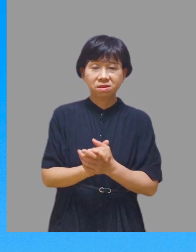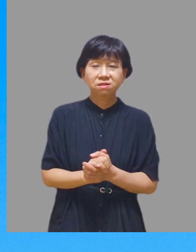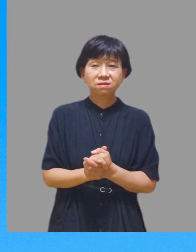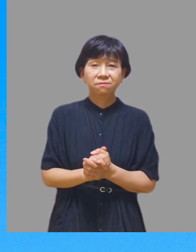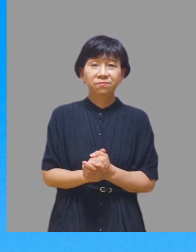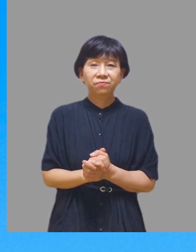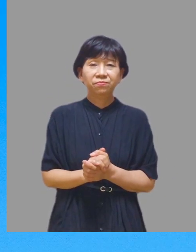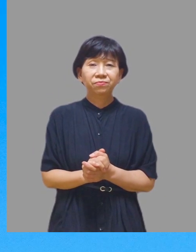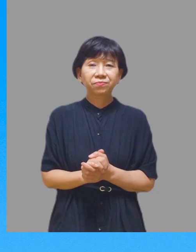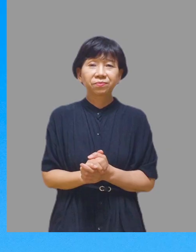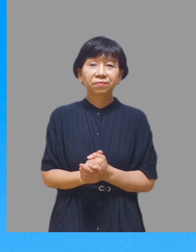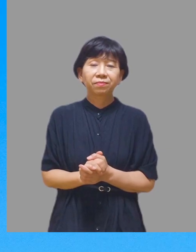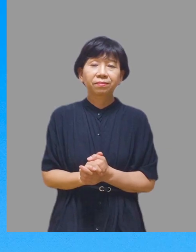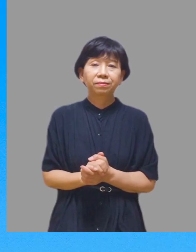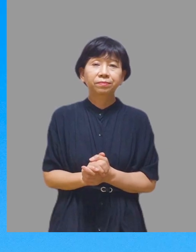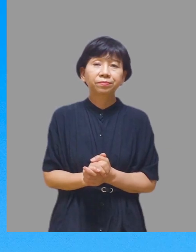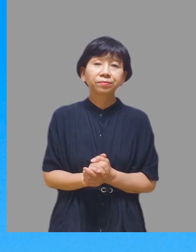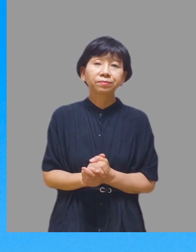아멘.